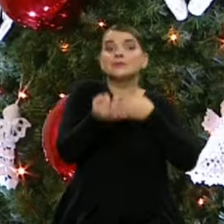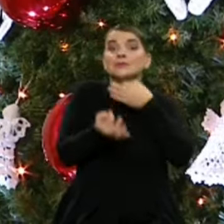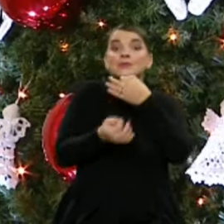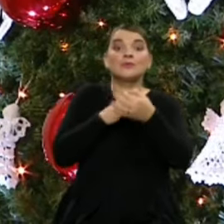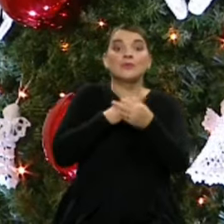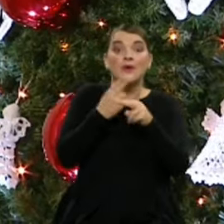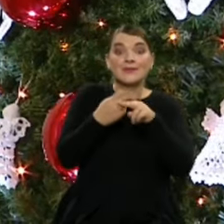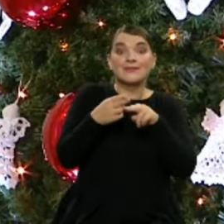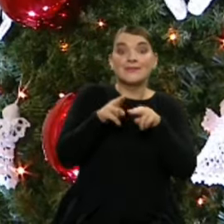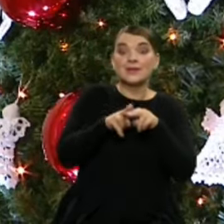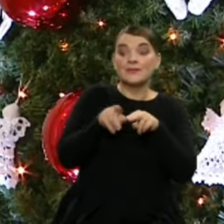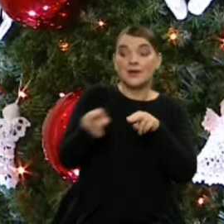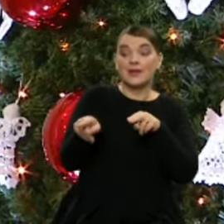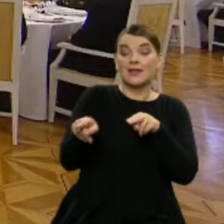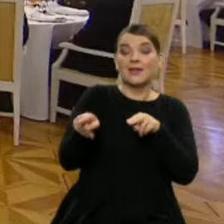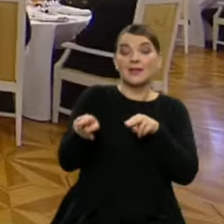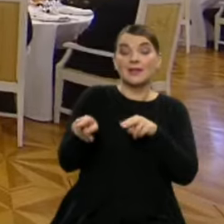tvoros.